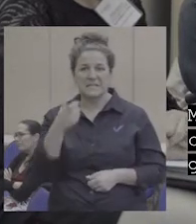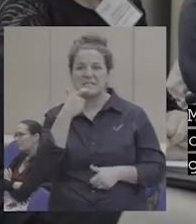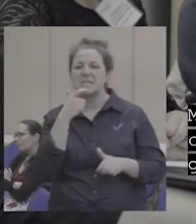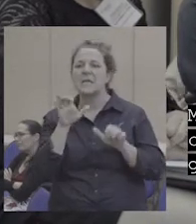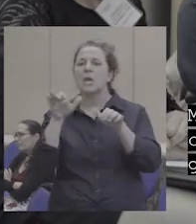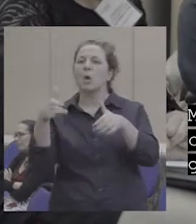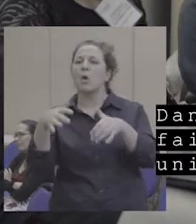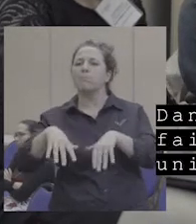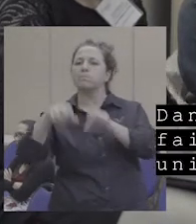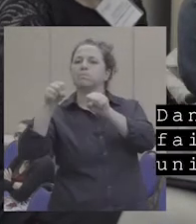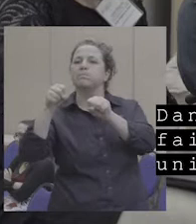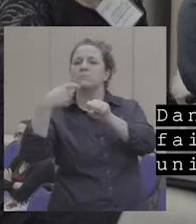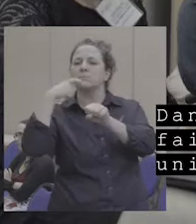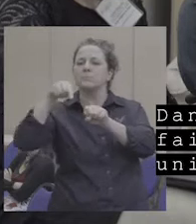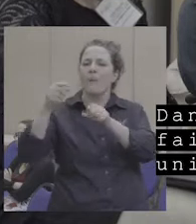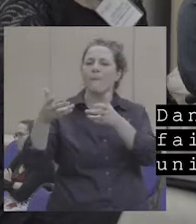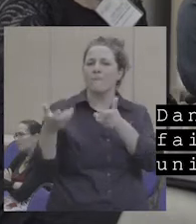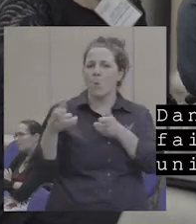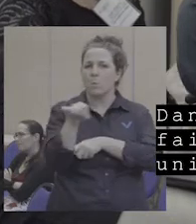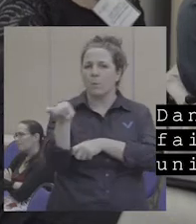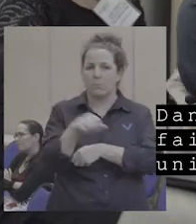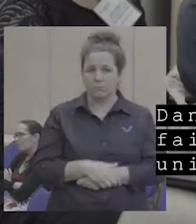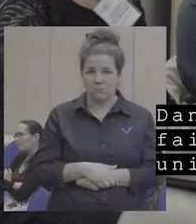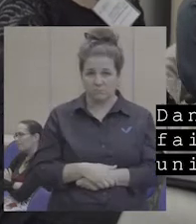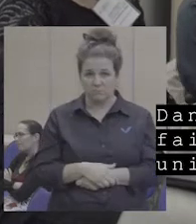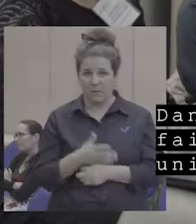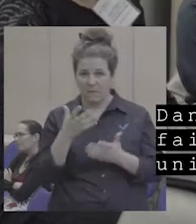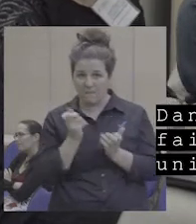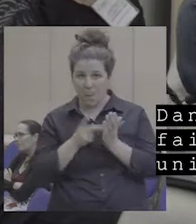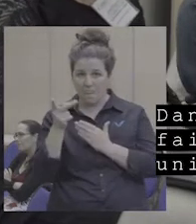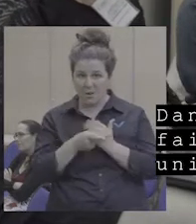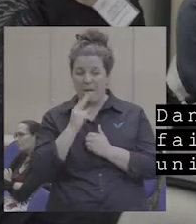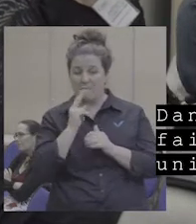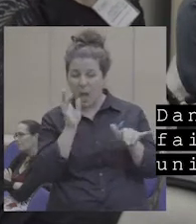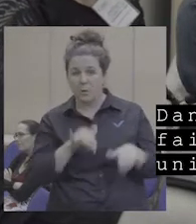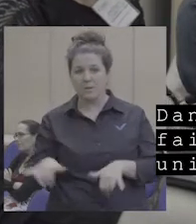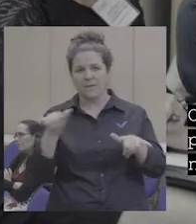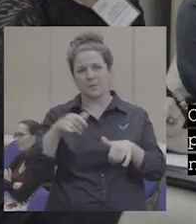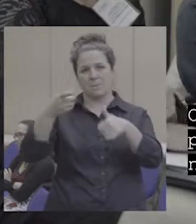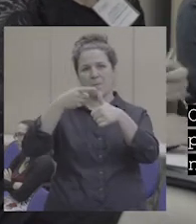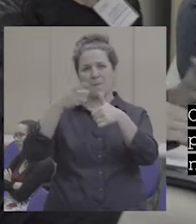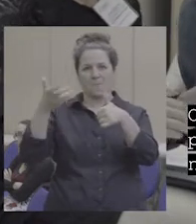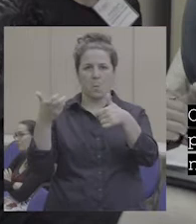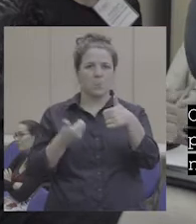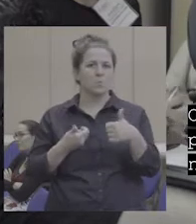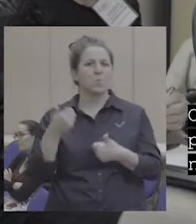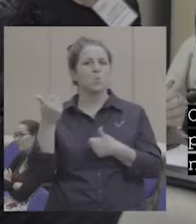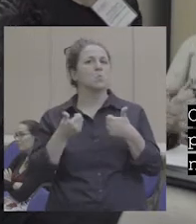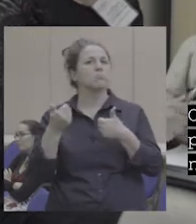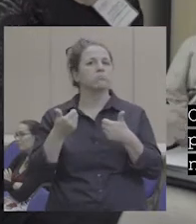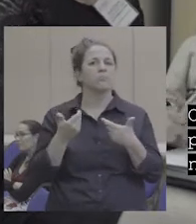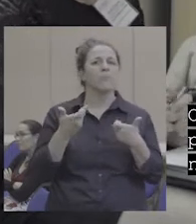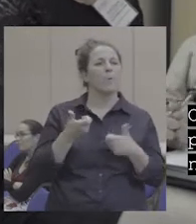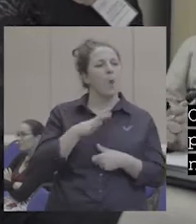du groupe promoteur. Dans le sens que, est-ce que, oui, on veut faire un projet qui est vraiment universel, ou on veut